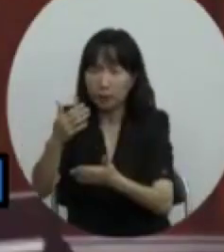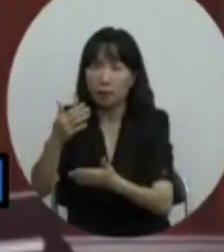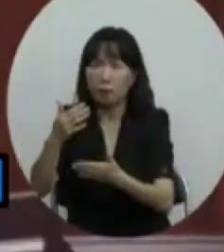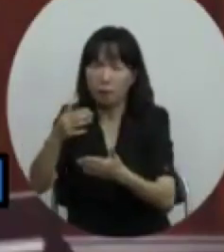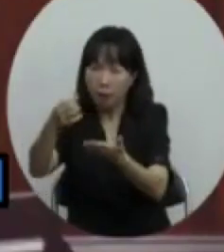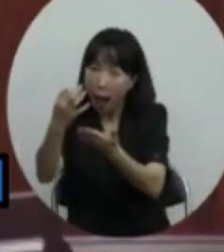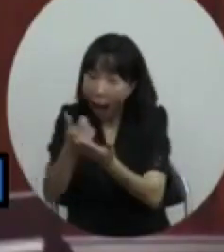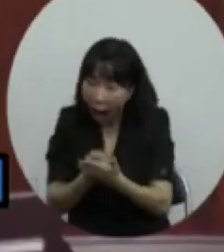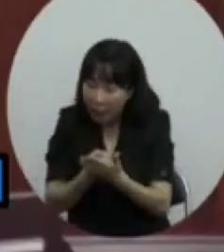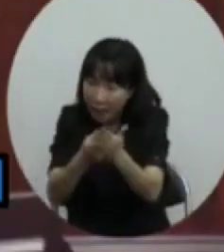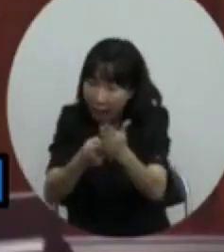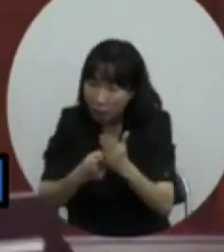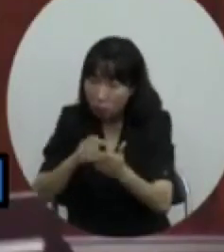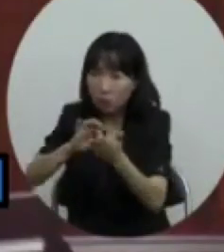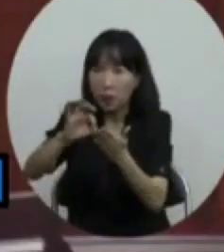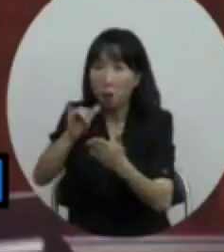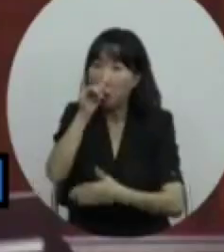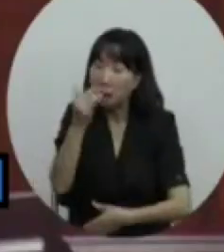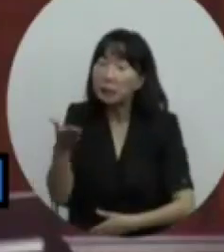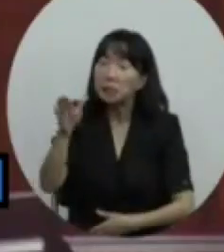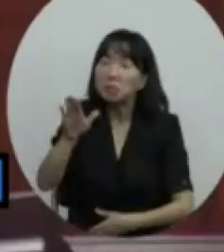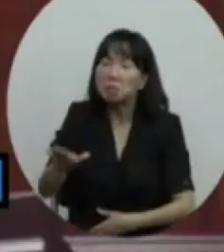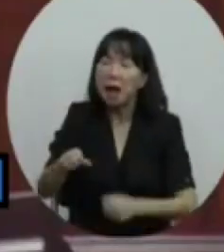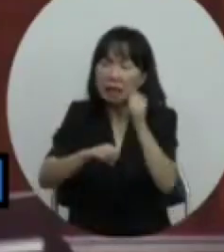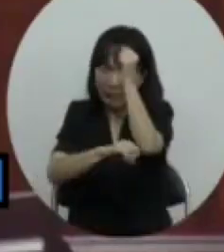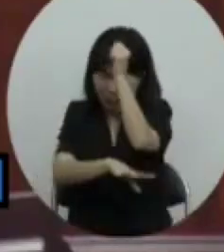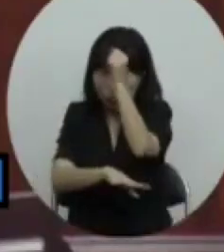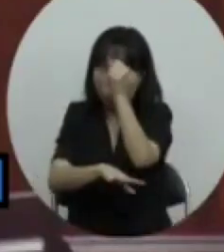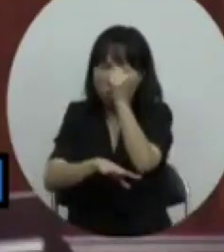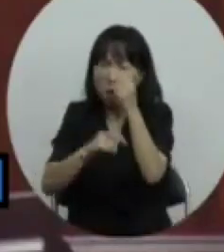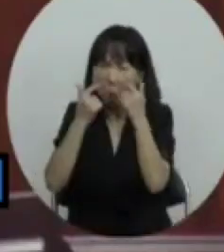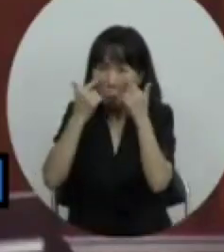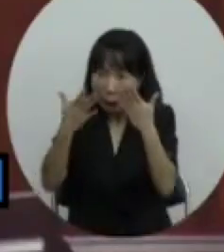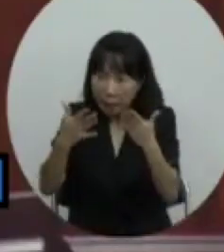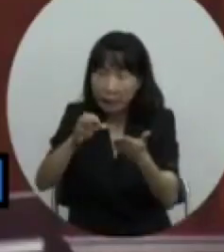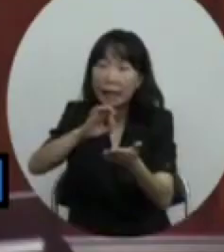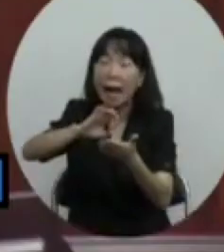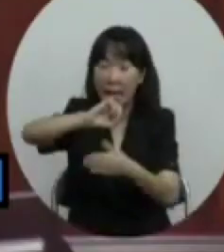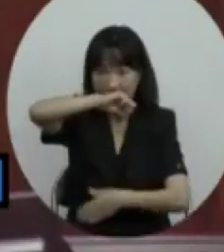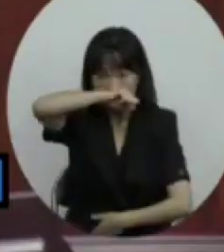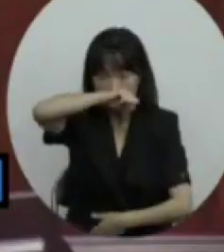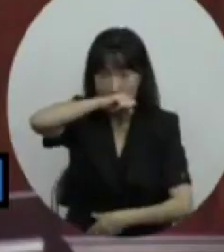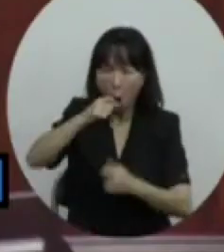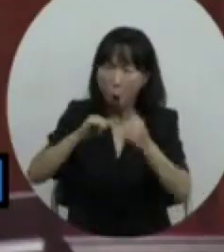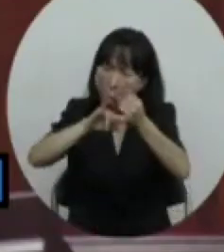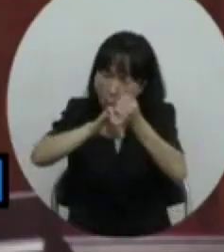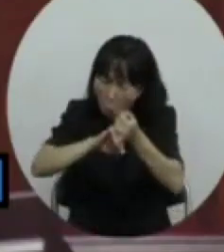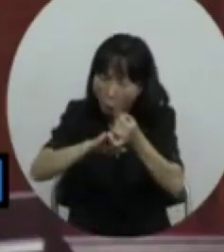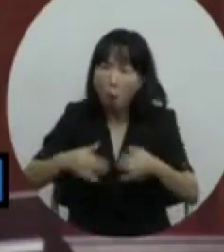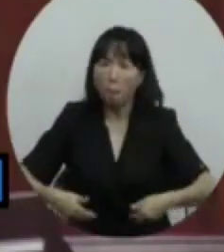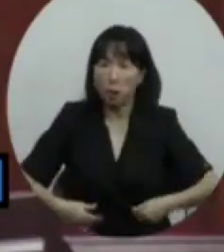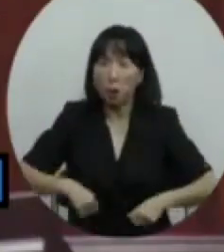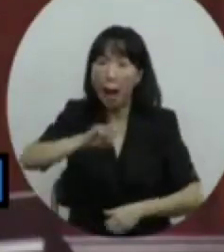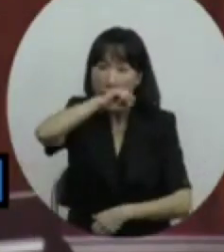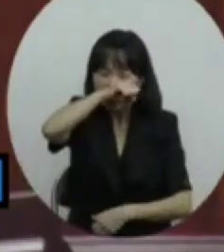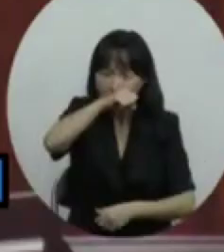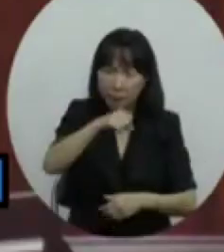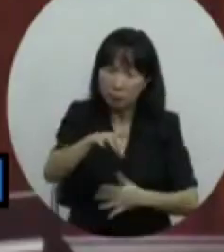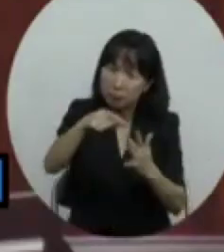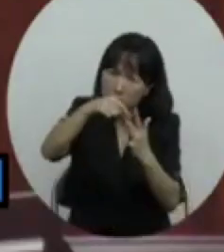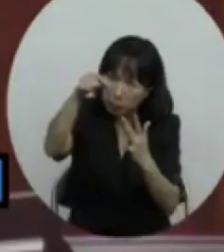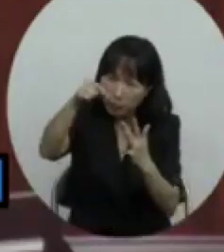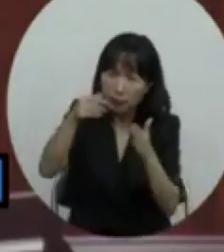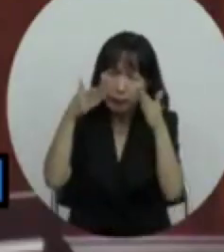쓰지만 기본에 충실한 예산, 일할 수 있는 예산, 꼭 해야 하는 예산을 선택과 집중을